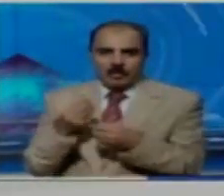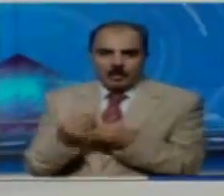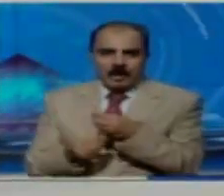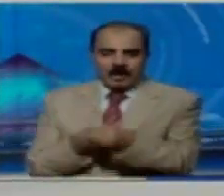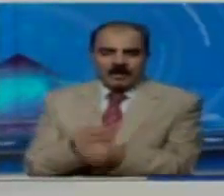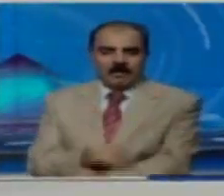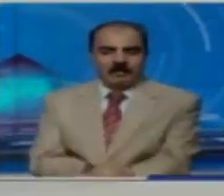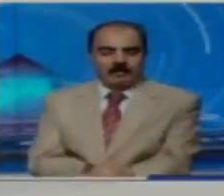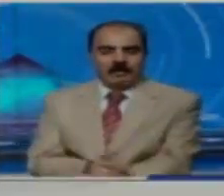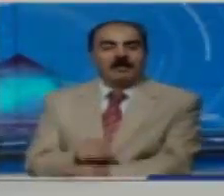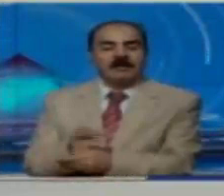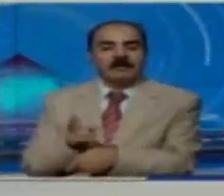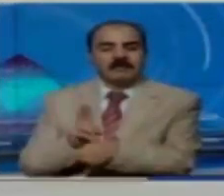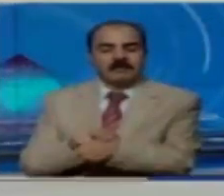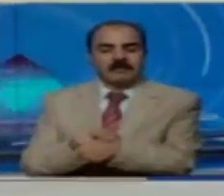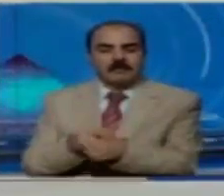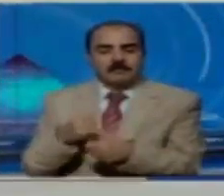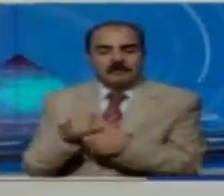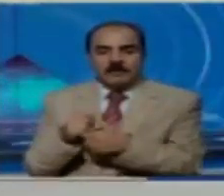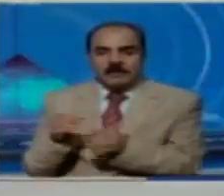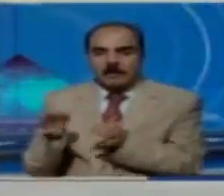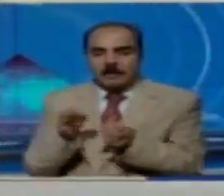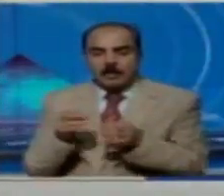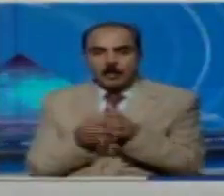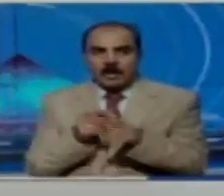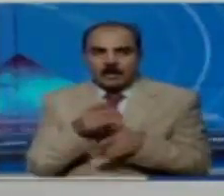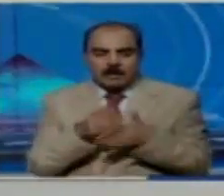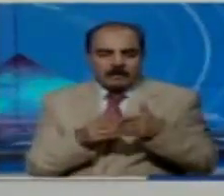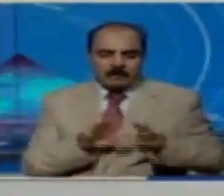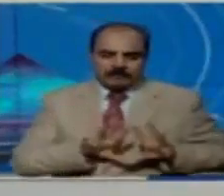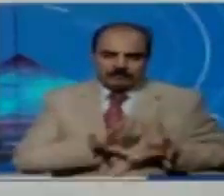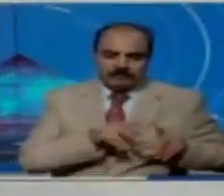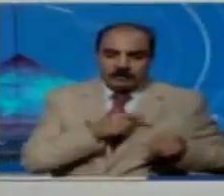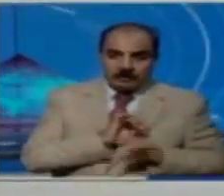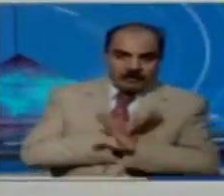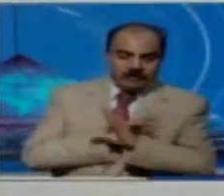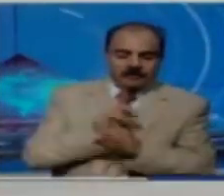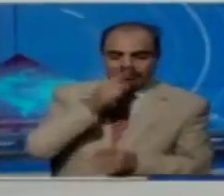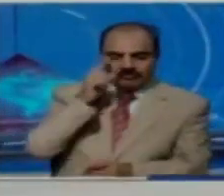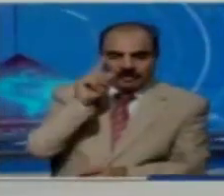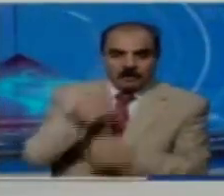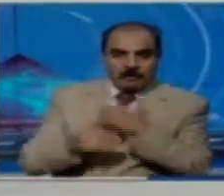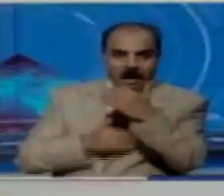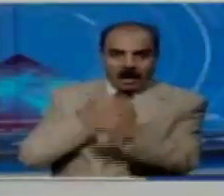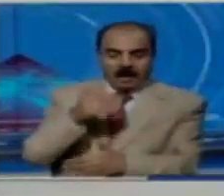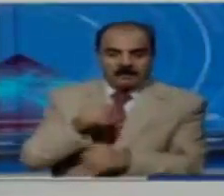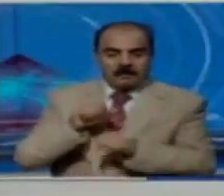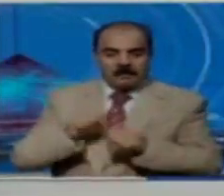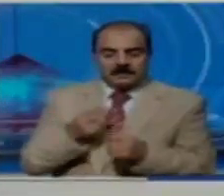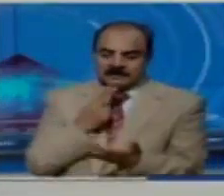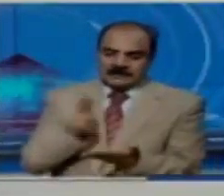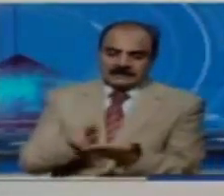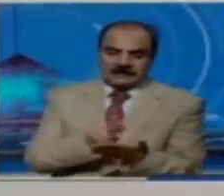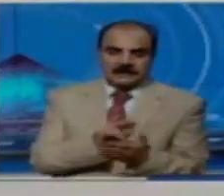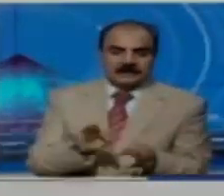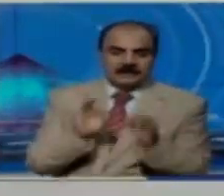soft opening، كنا شغالين باستكمال كل مقومات الكلية بحيث ان احنا نكون جاهزين ان شاء الله لدخول مكتب التنسيق بقى